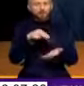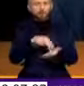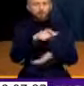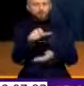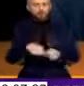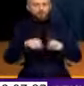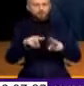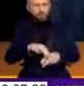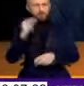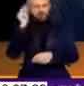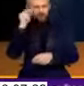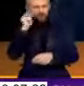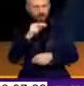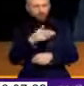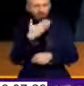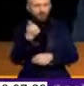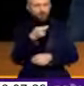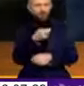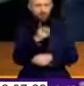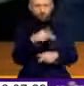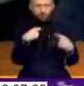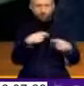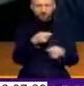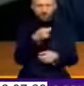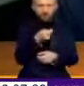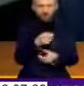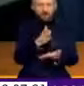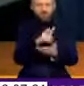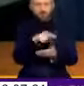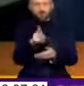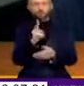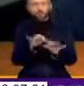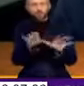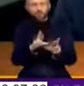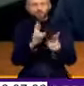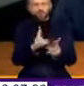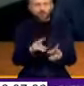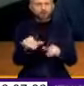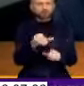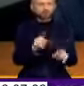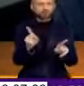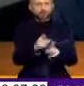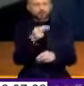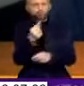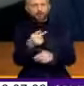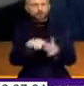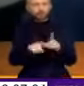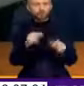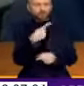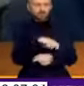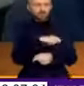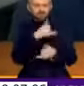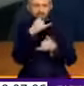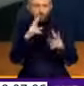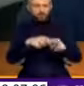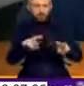люди, спеціально навчені. Нема касира, який продає квитки, але стоять люди, які пояснюють, як на який маршрут купити, тому що навіть іспанці не